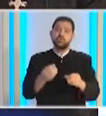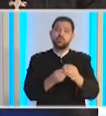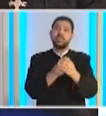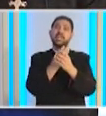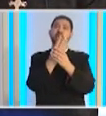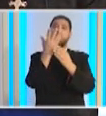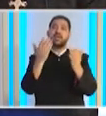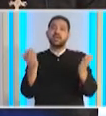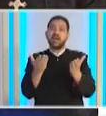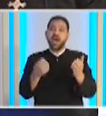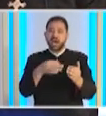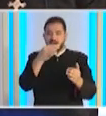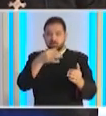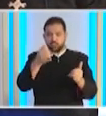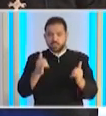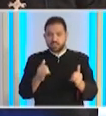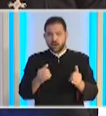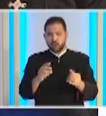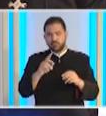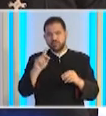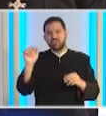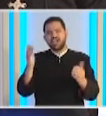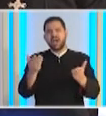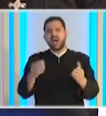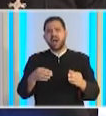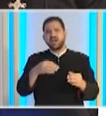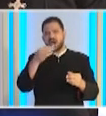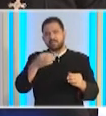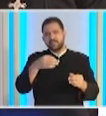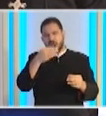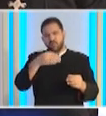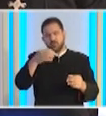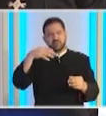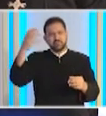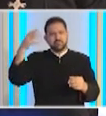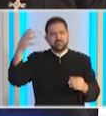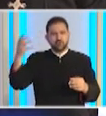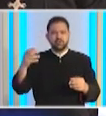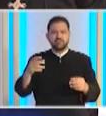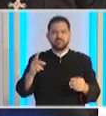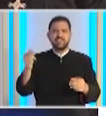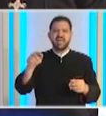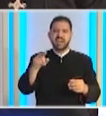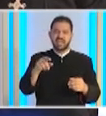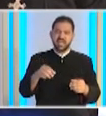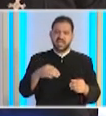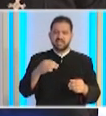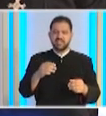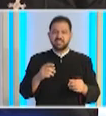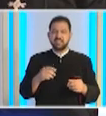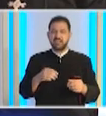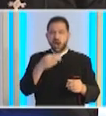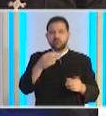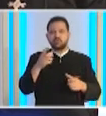despre care vorbiți și despre care au vorbit de altfel și filozofii, însă totdeauna ei au rămas cumva la o schimbare și la o înnoire